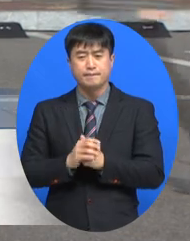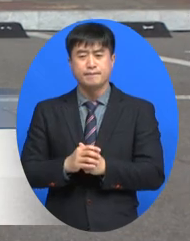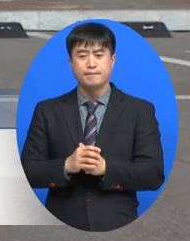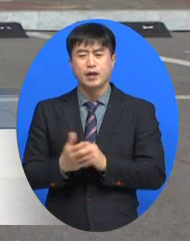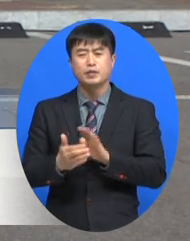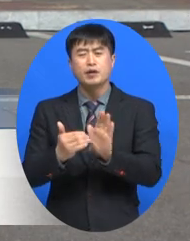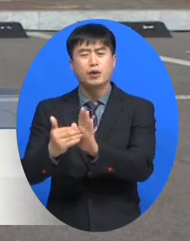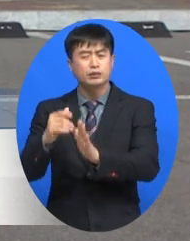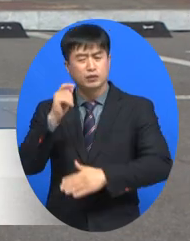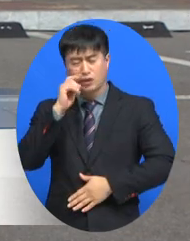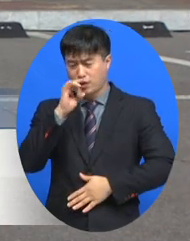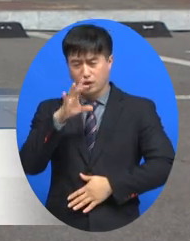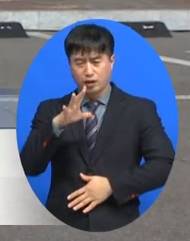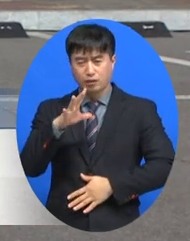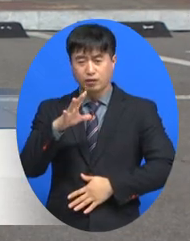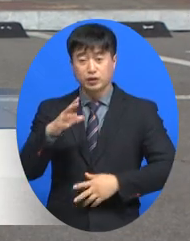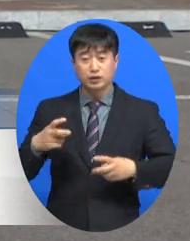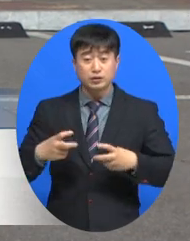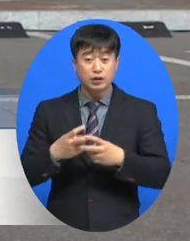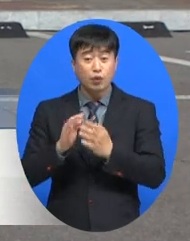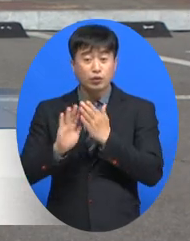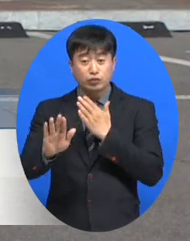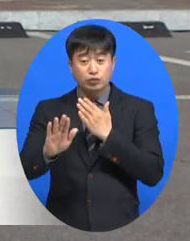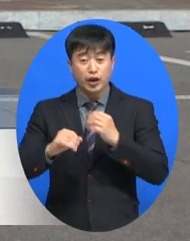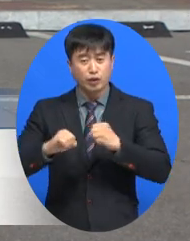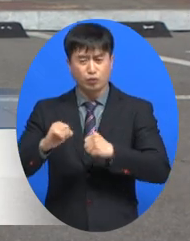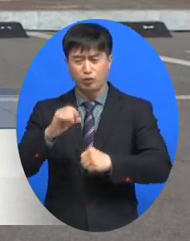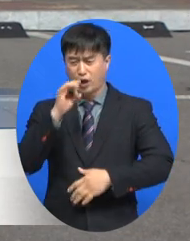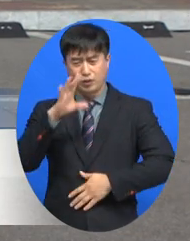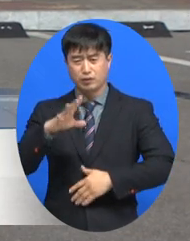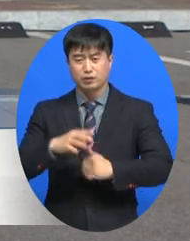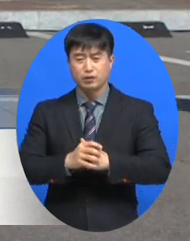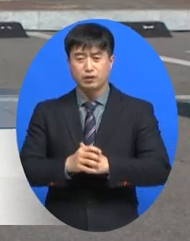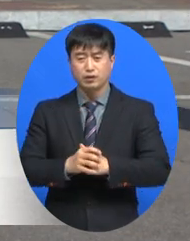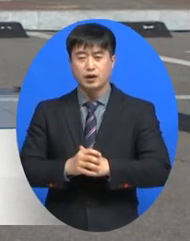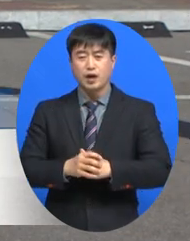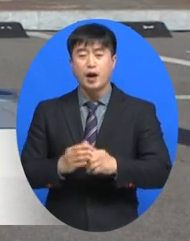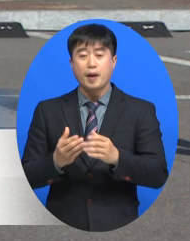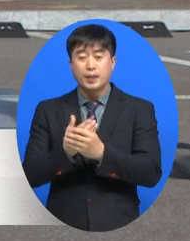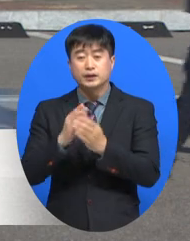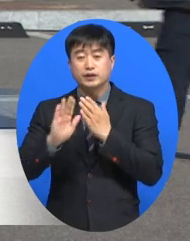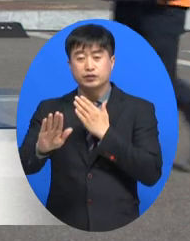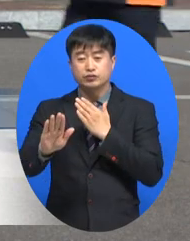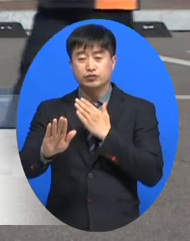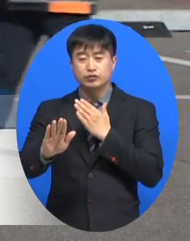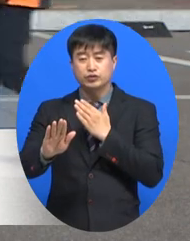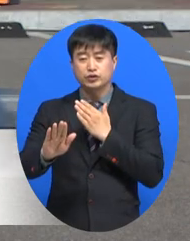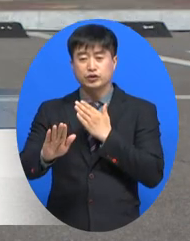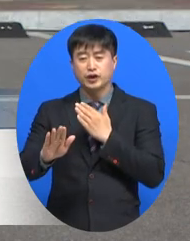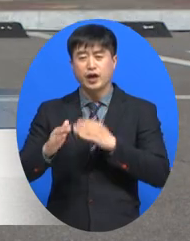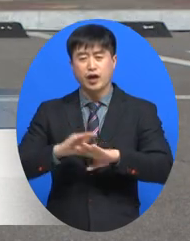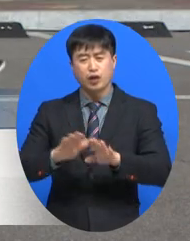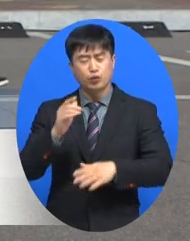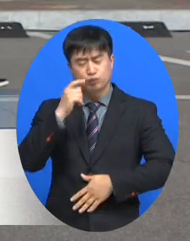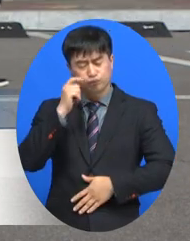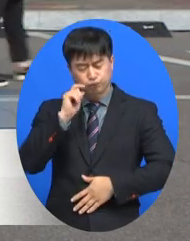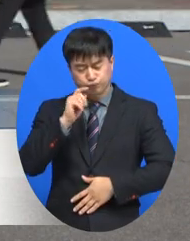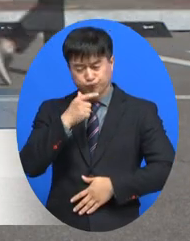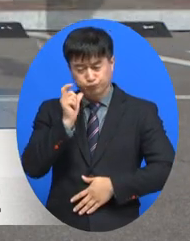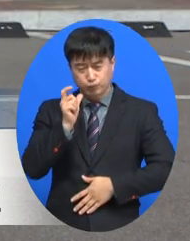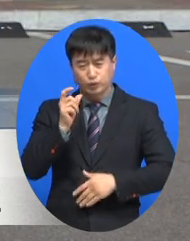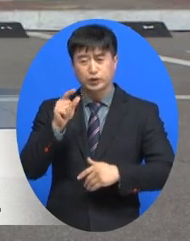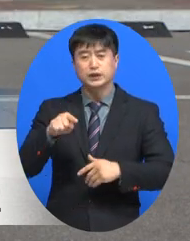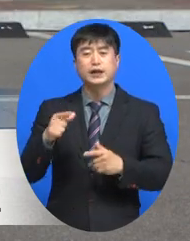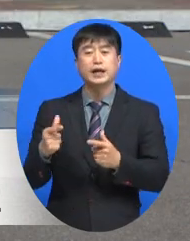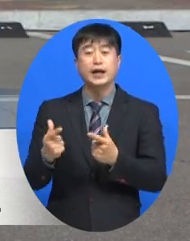있었습니다. 예방도 잘 안 됐고 사고가 난 뒤에 대처도 잘못했고 사고 발생 후에 수습도 많이